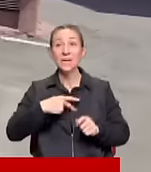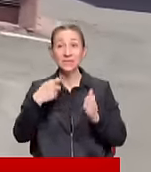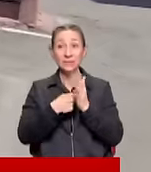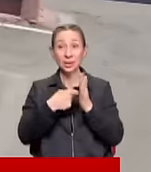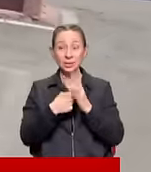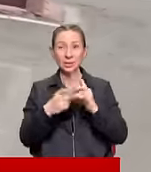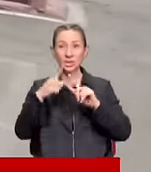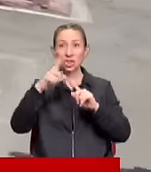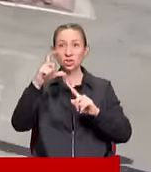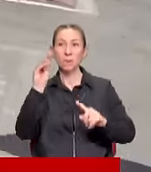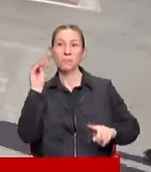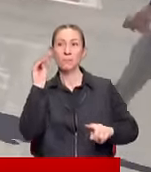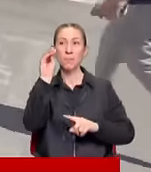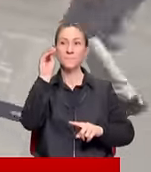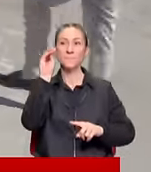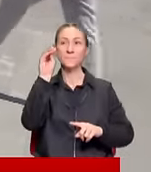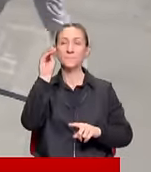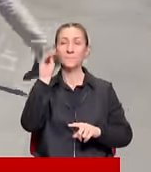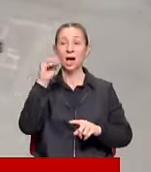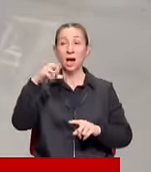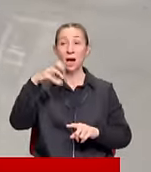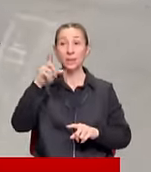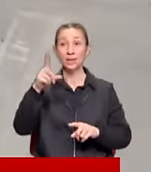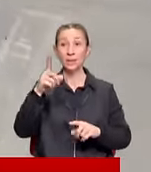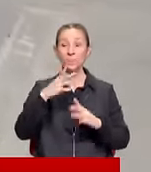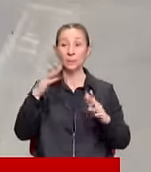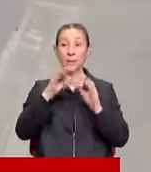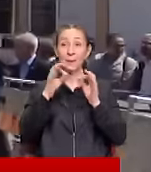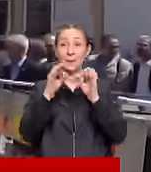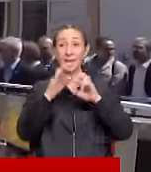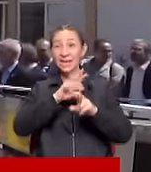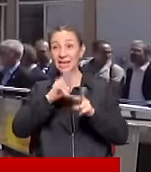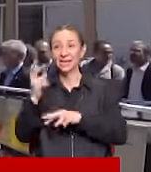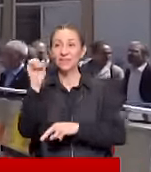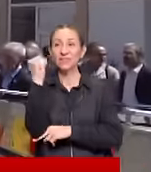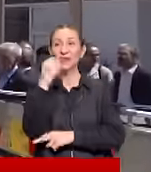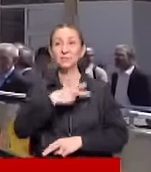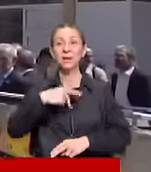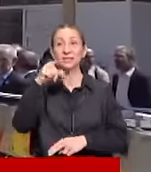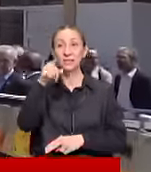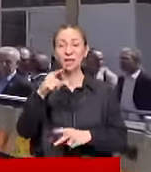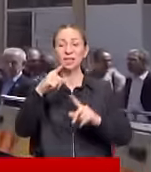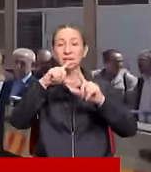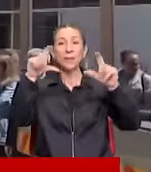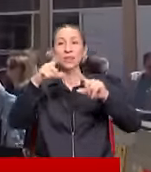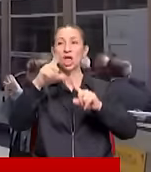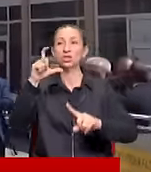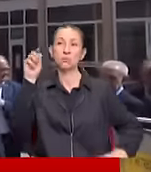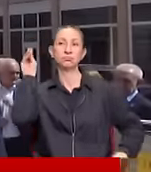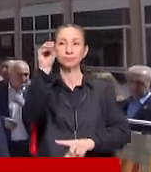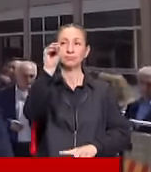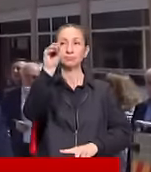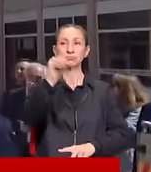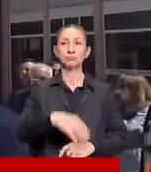isminin başına TC ibaresi eklendi. AK Parti'den Büyük Birlik Partisi'ne geçen Sivas Belediyesi de tabelasına TC